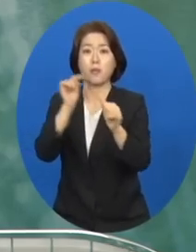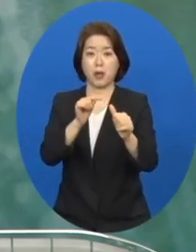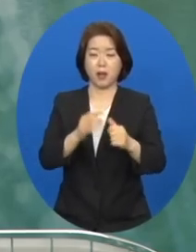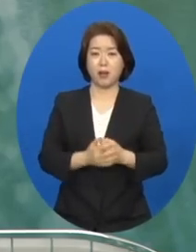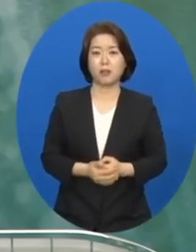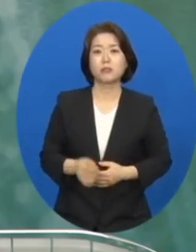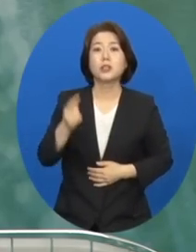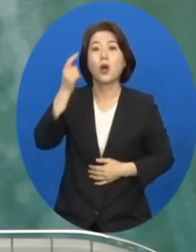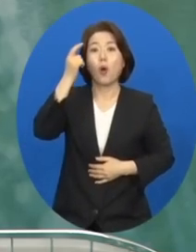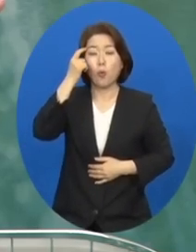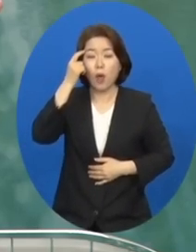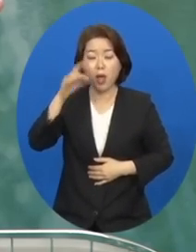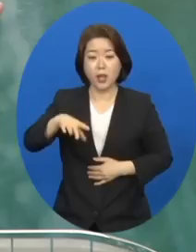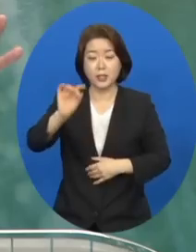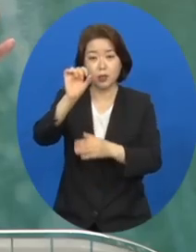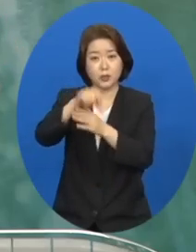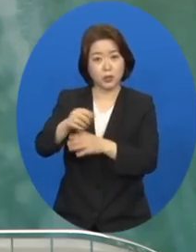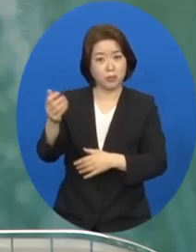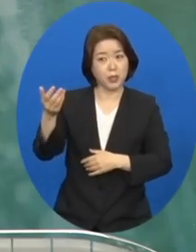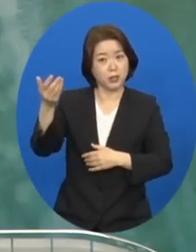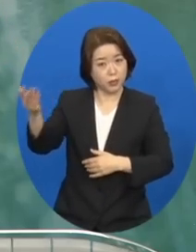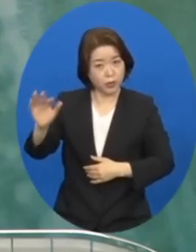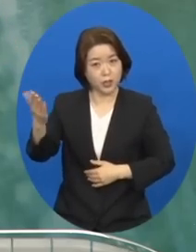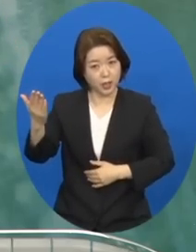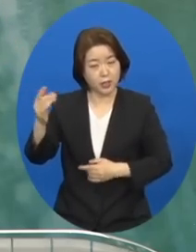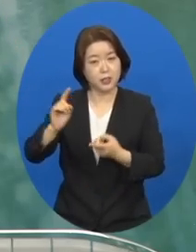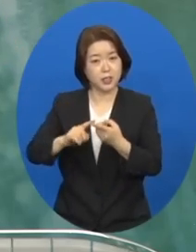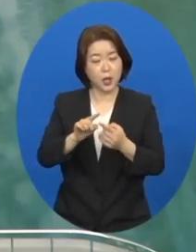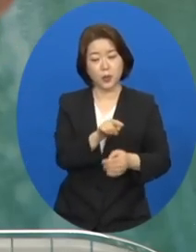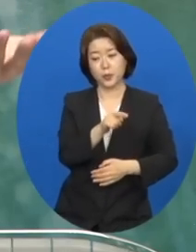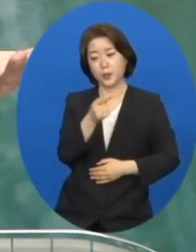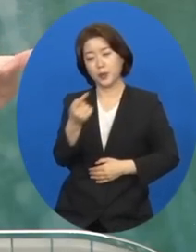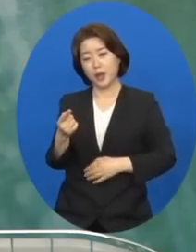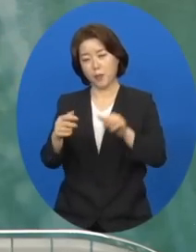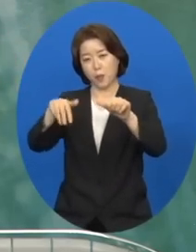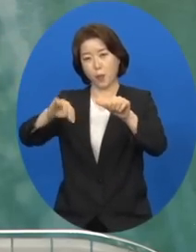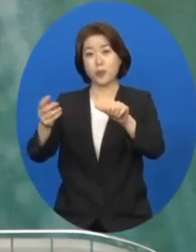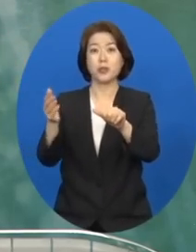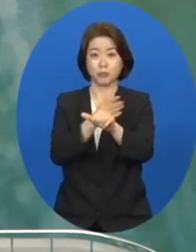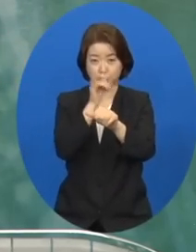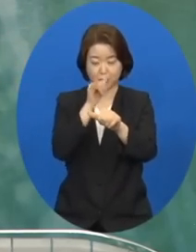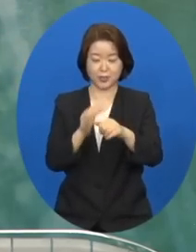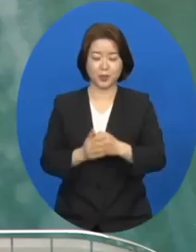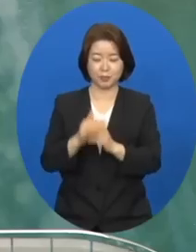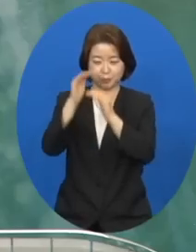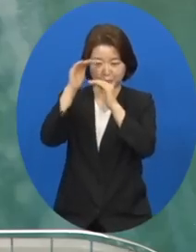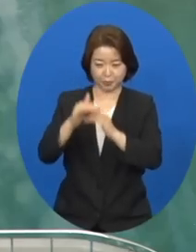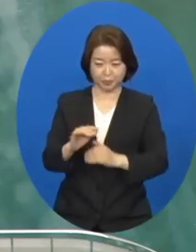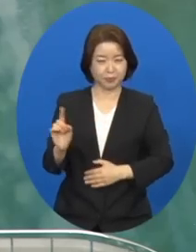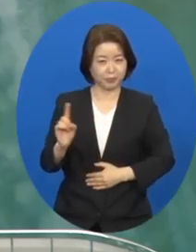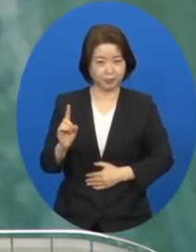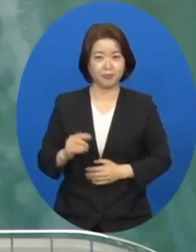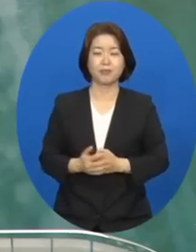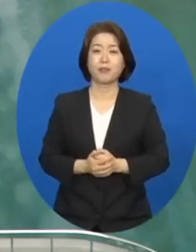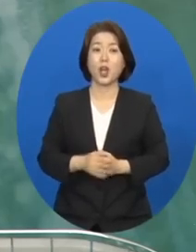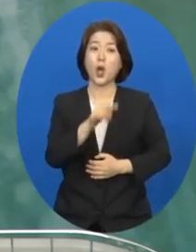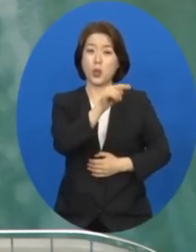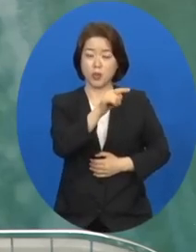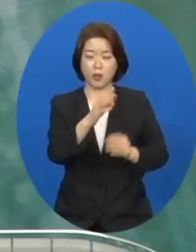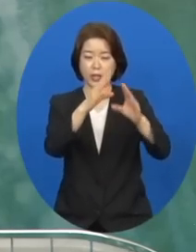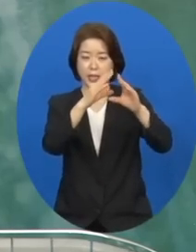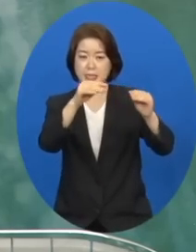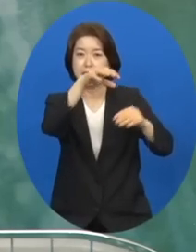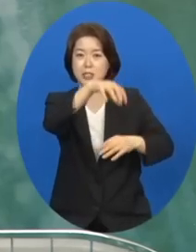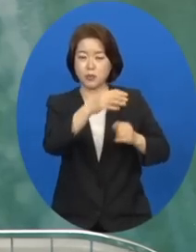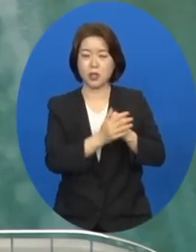왜 첫날 매를 들어야 하는가 가 그 다음 5절 부터 나오는데요 이런 내용이에요 너희 들에게 이집트에서 종